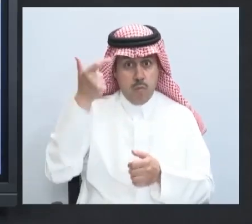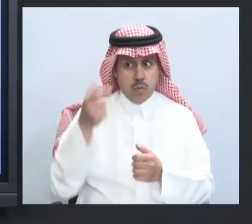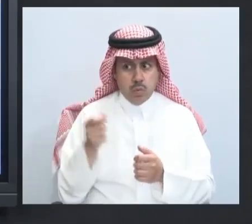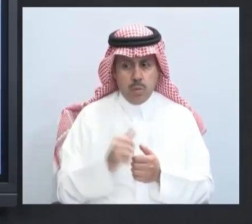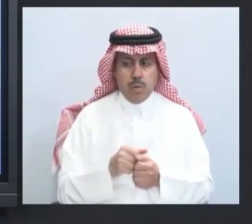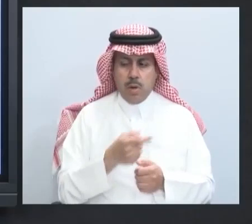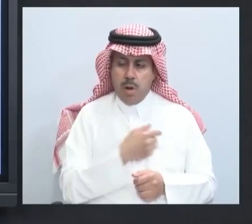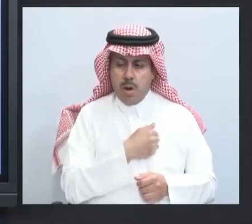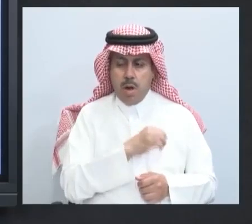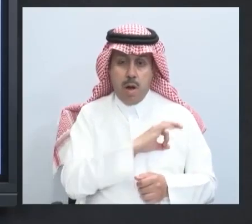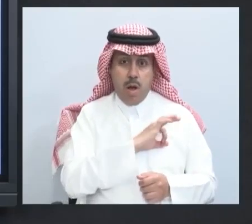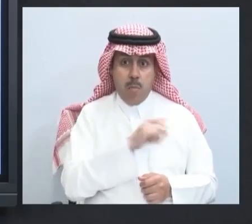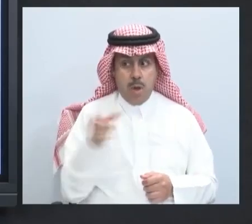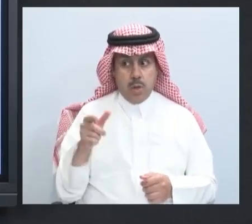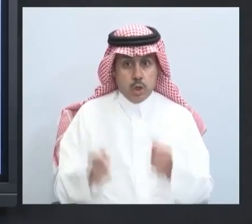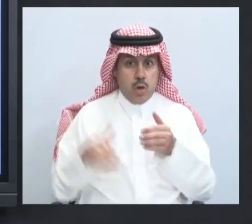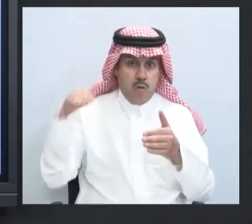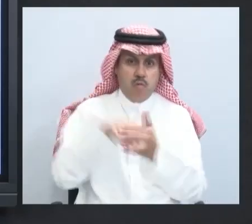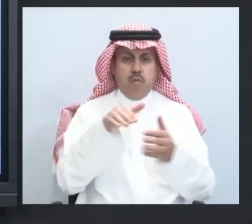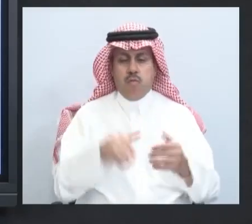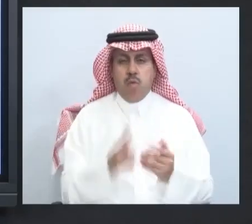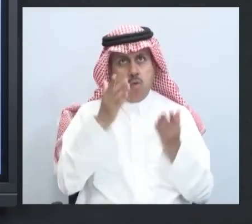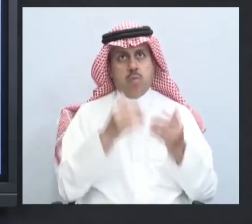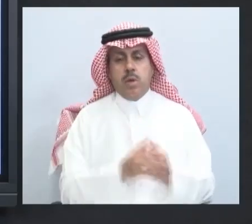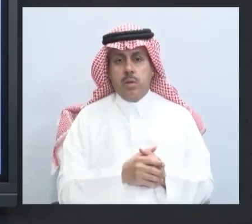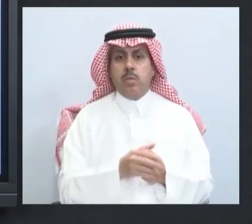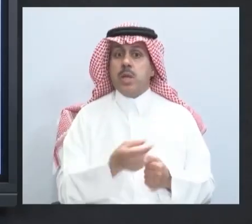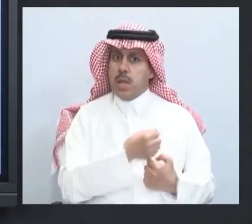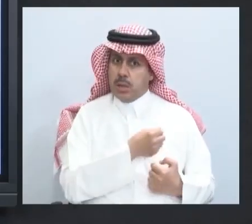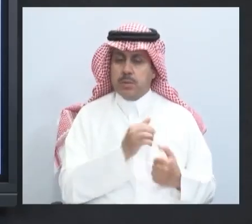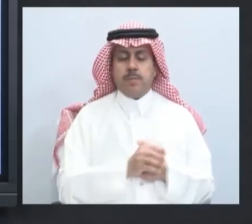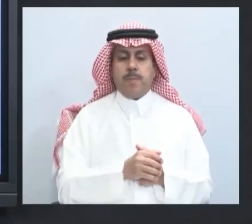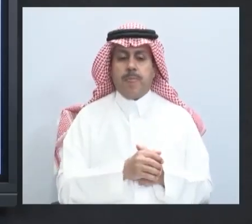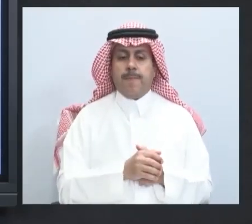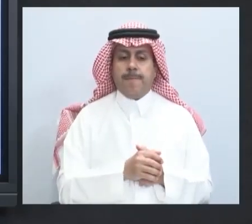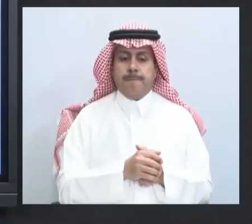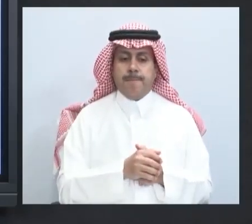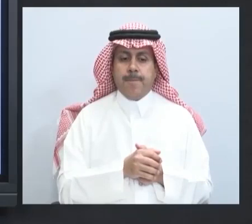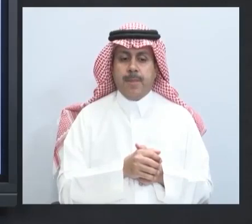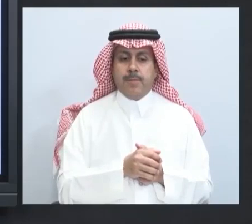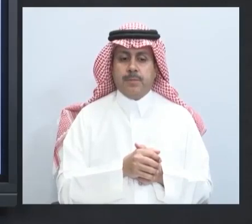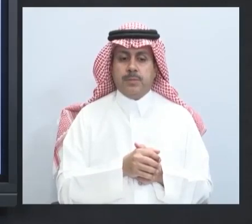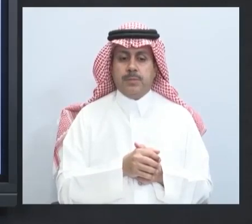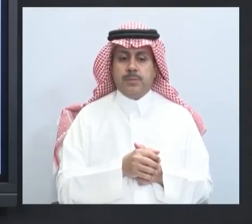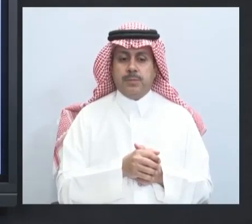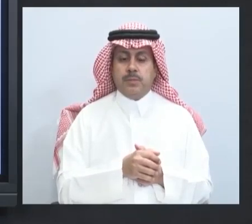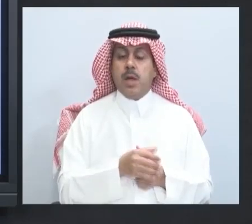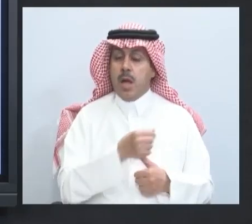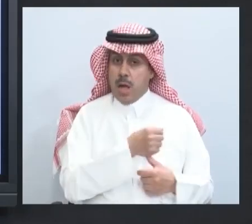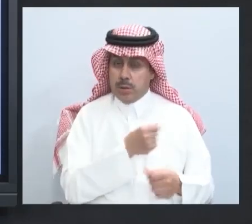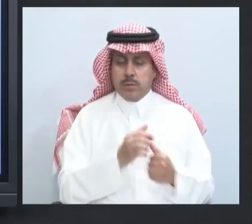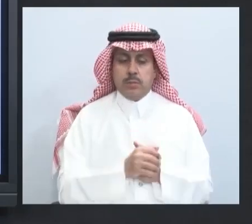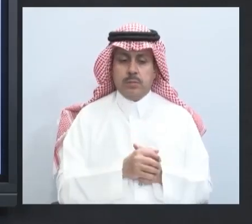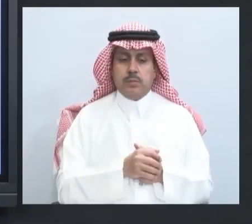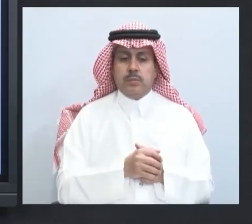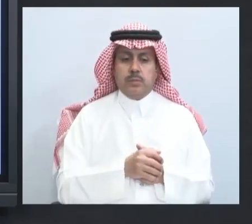ويتمنى ان تذهب تلكم السياره في حادث او غير ذلك كل ذلك هذا من